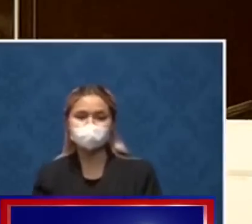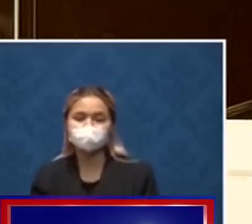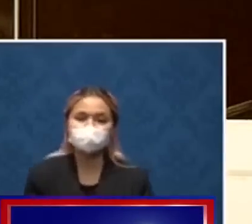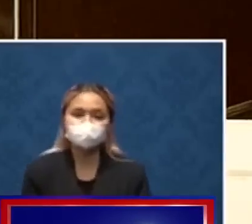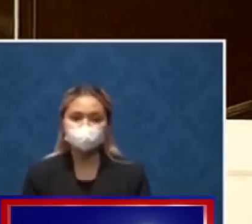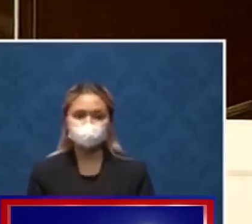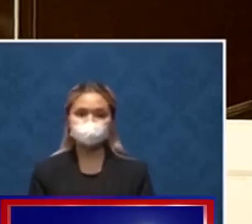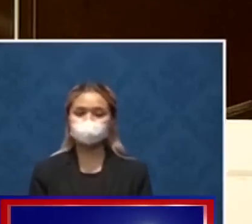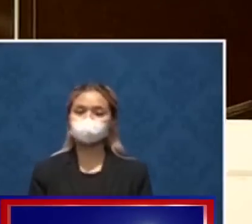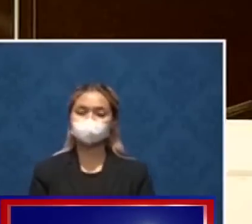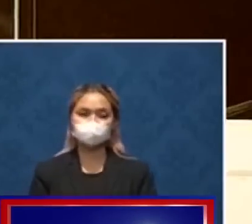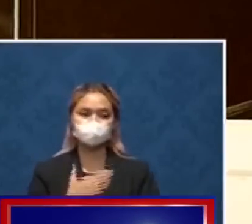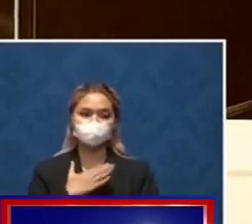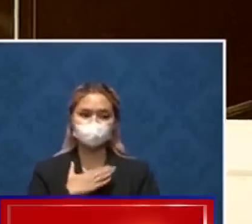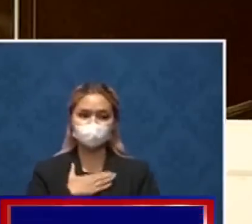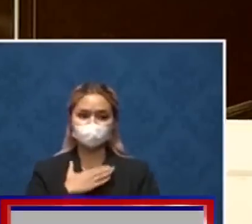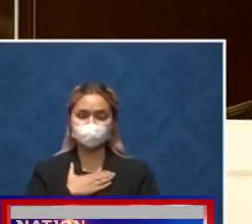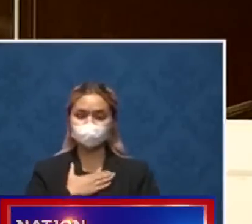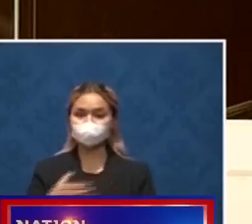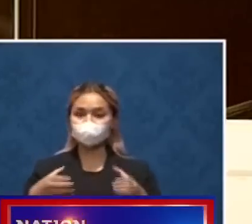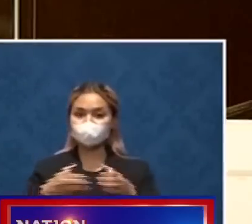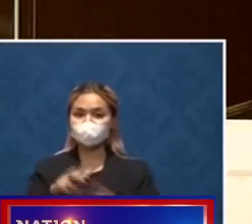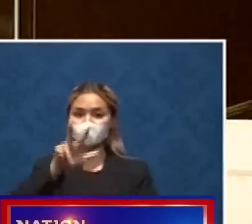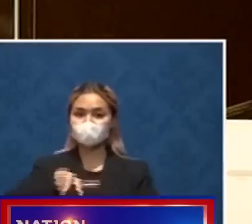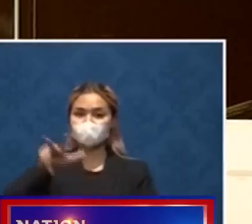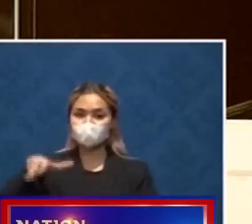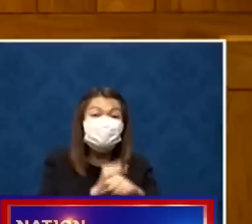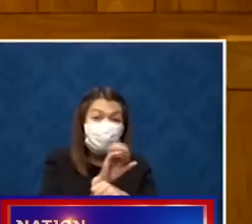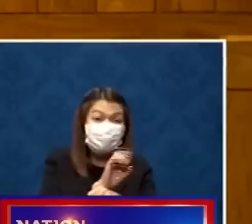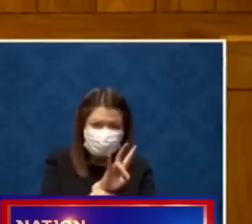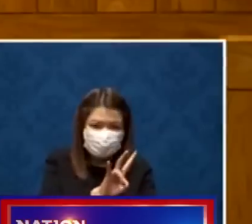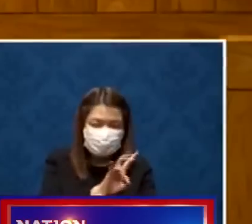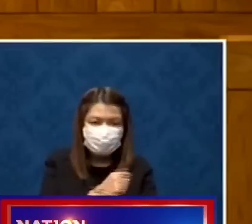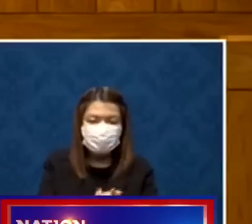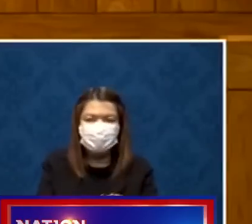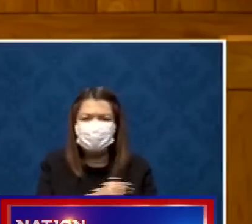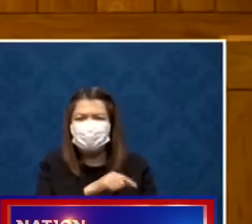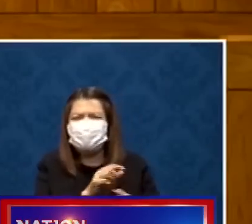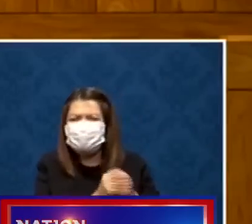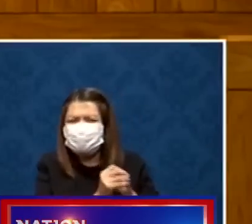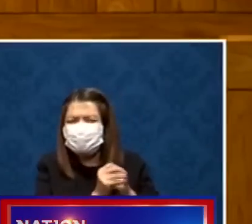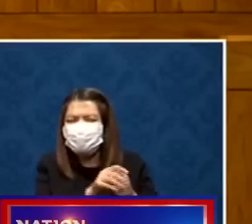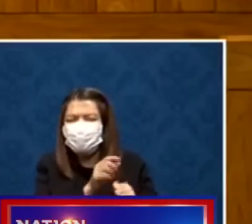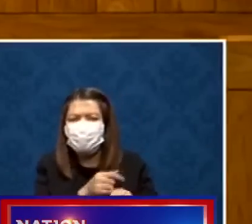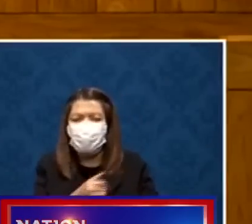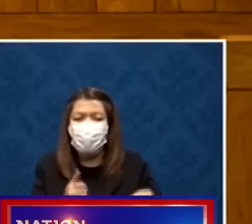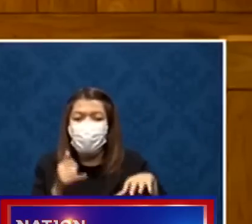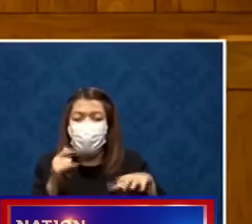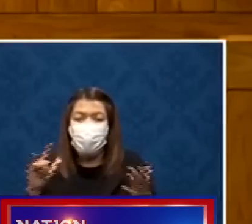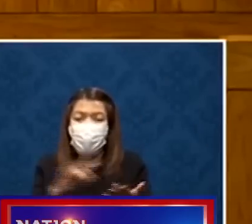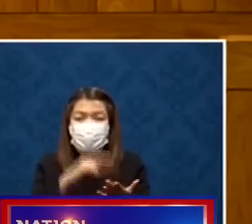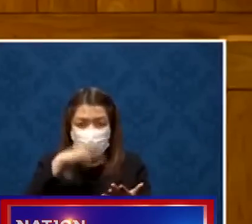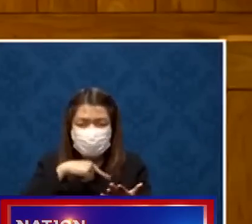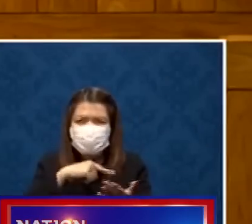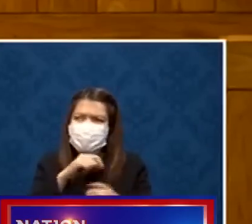ะนั้นลุงตู่ก็เลยถูกขึงพืชกลางสภา ค่ะ นะฮะลุงป้อมก็นอนเอกเนกอยู่บ้านป่า